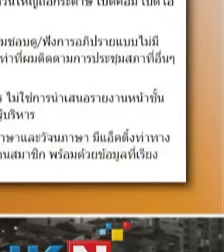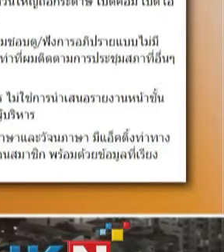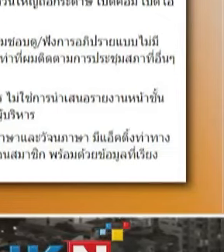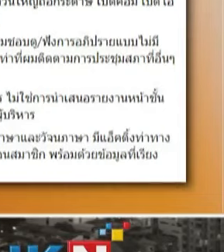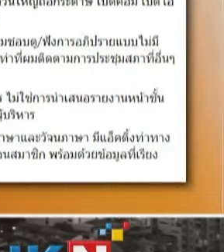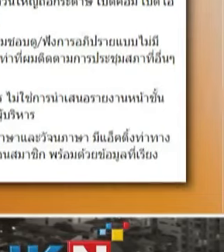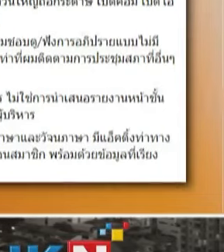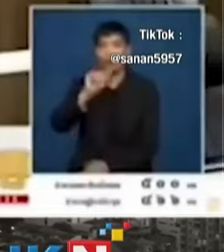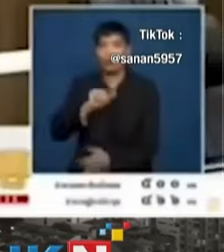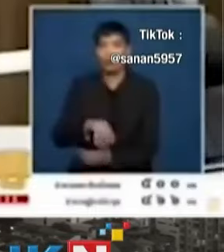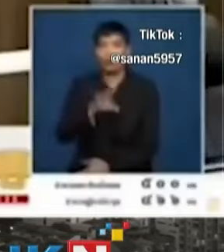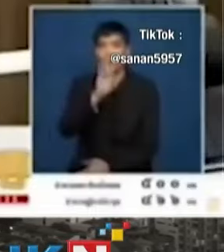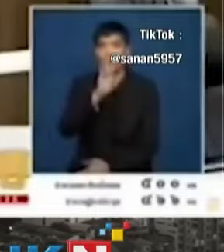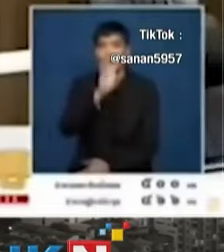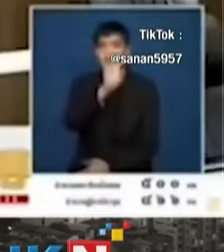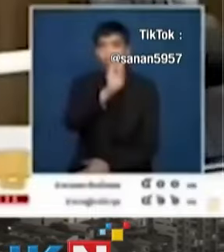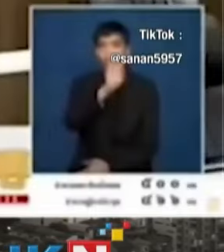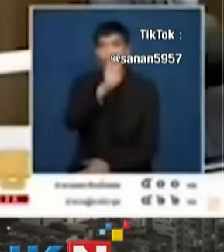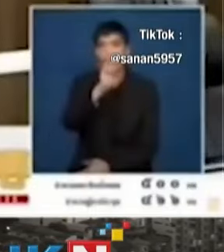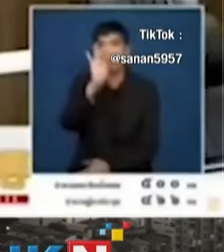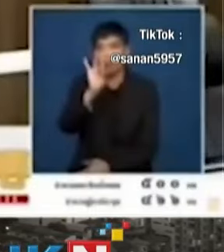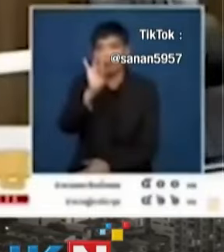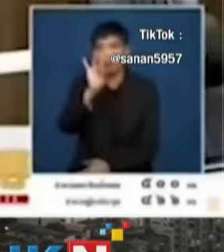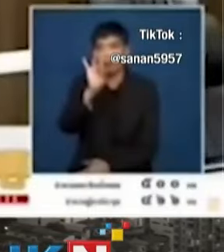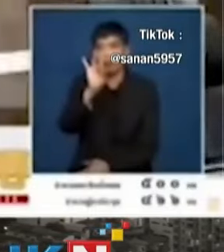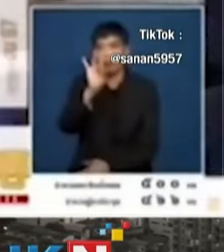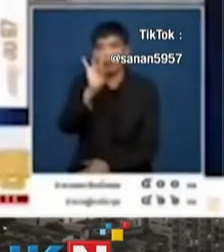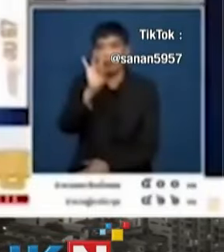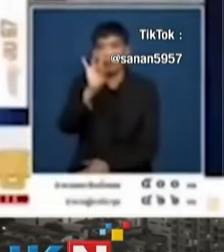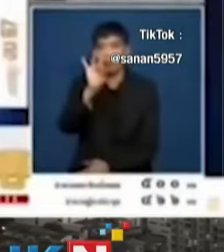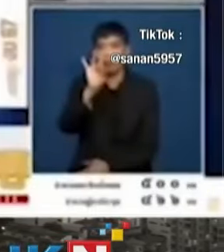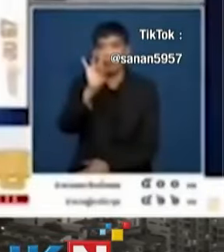ฮะ780,000ฮะ780,000ฮะ